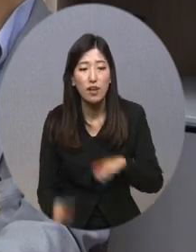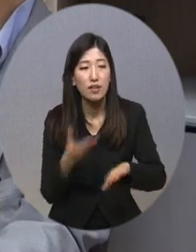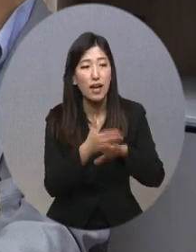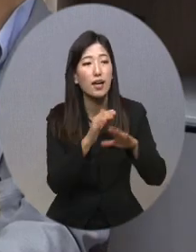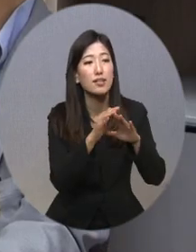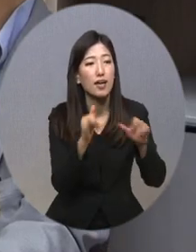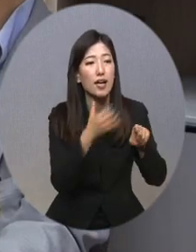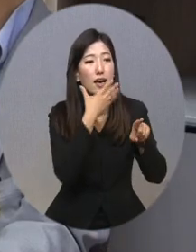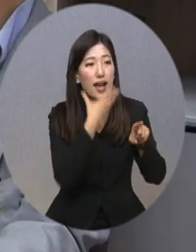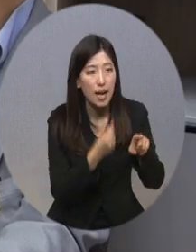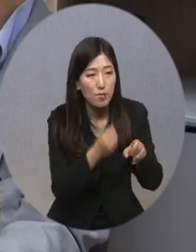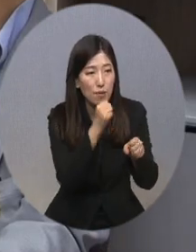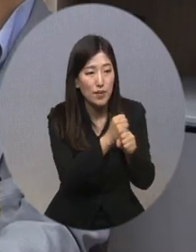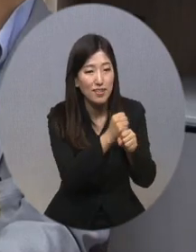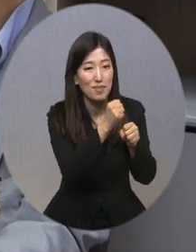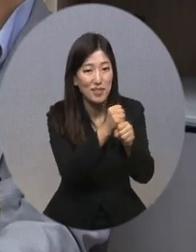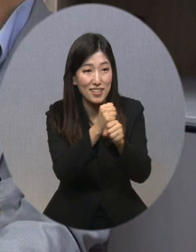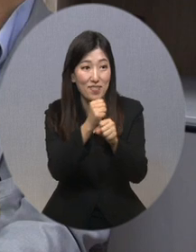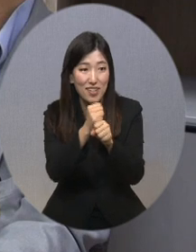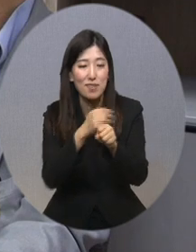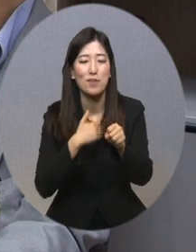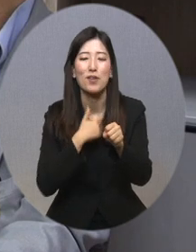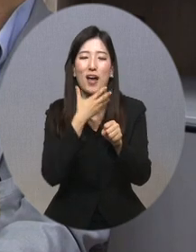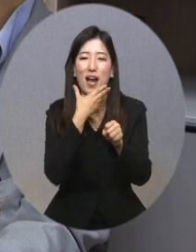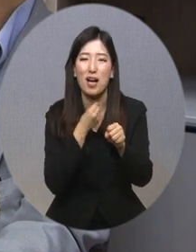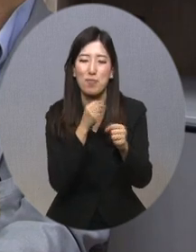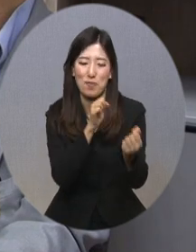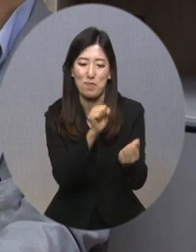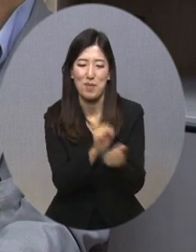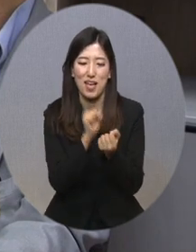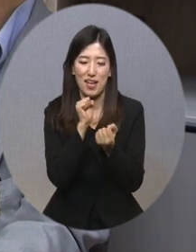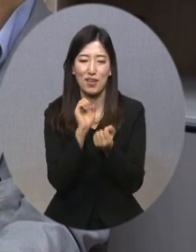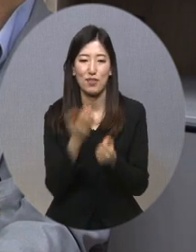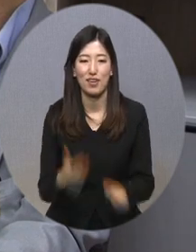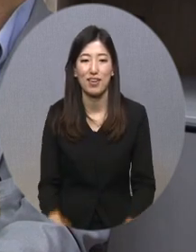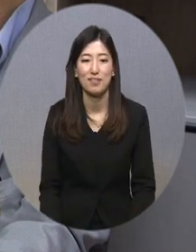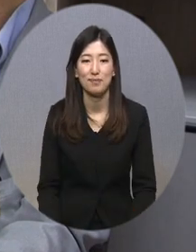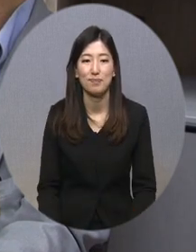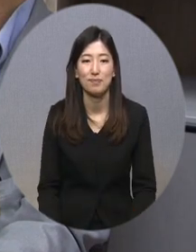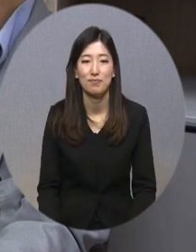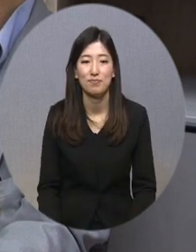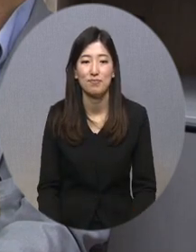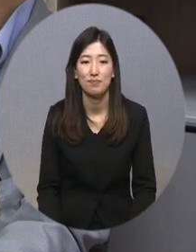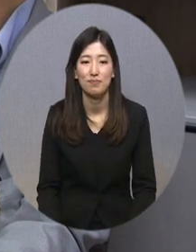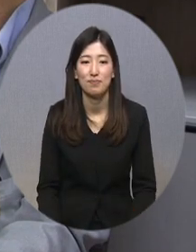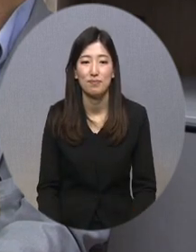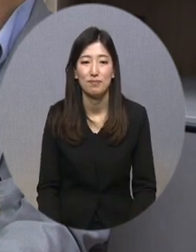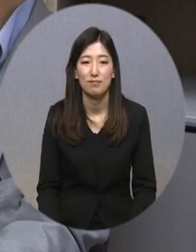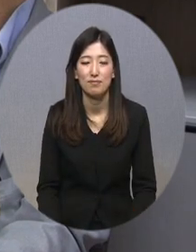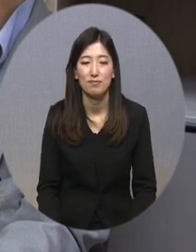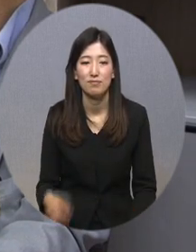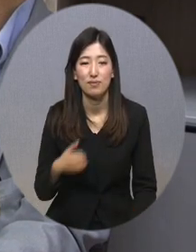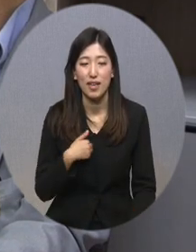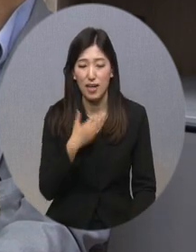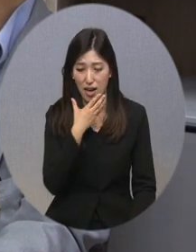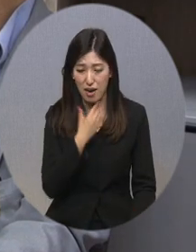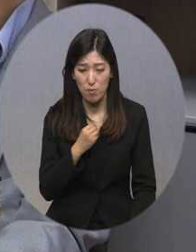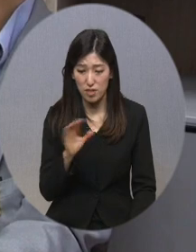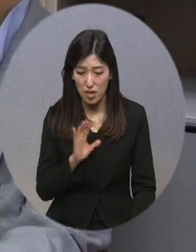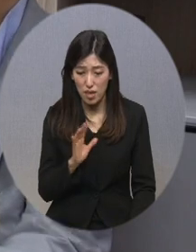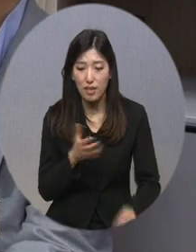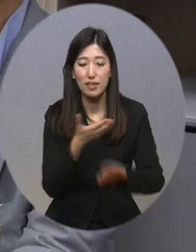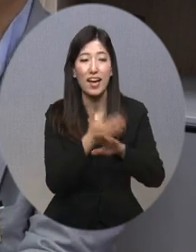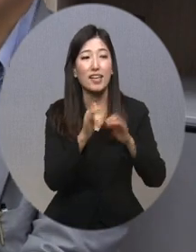뭐 잘 이해가 안 가시겠지만 내가 안 행복하다는 건 주변 사람을 더 행복하게 하라는 얘기거든요. 예.